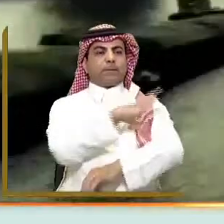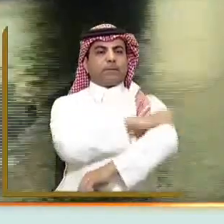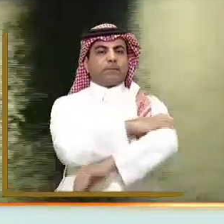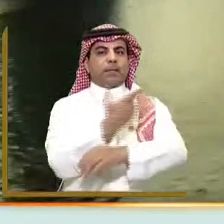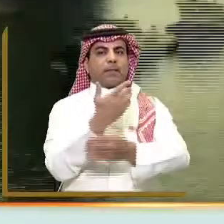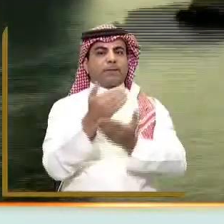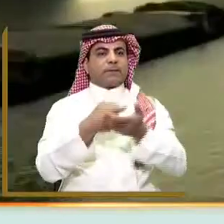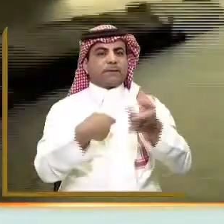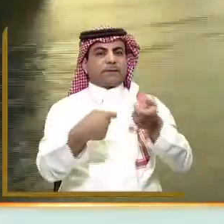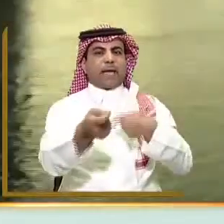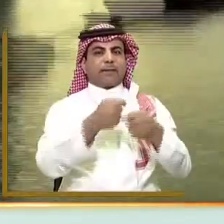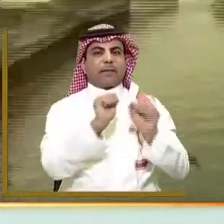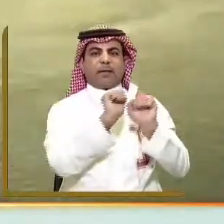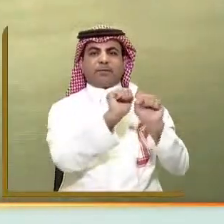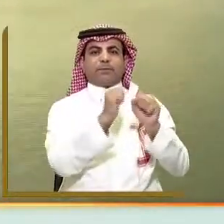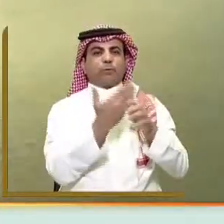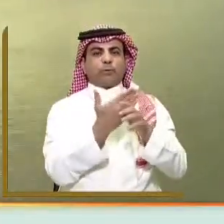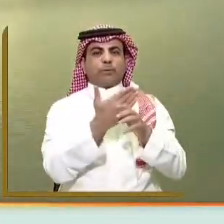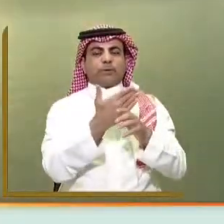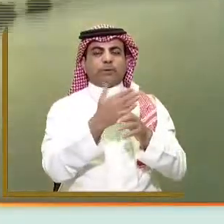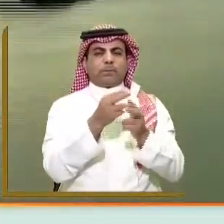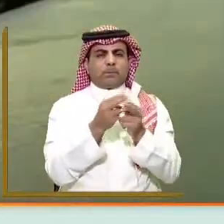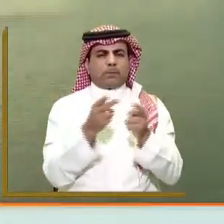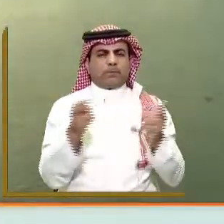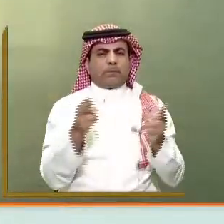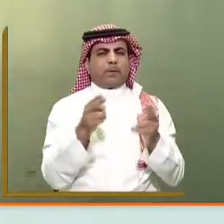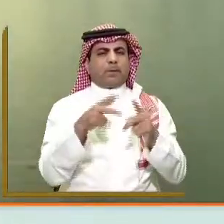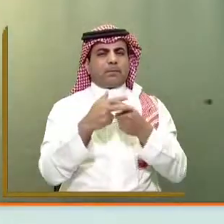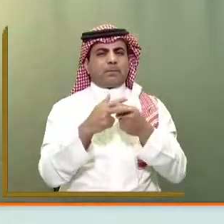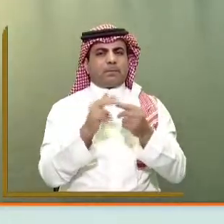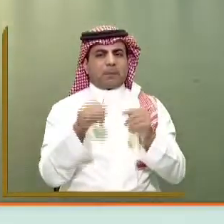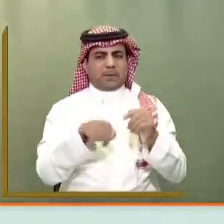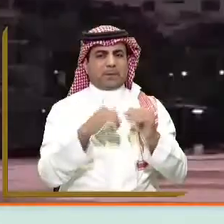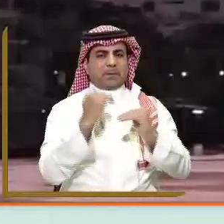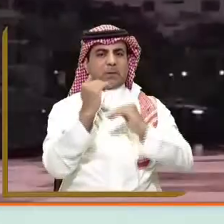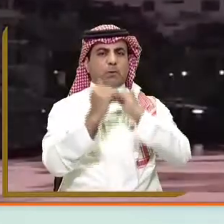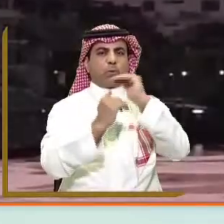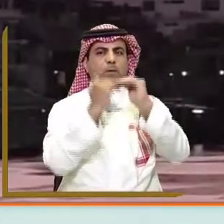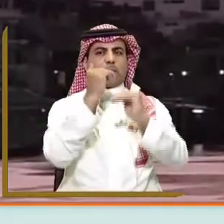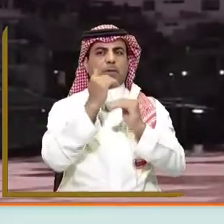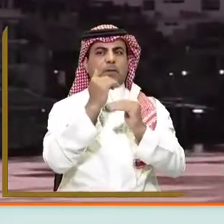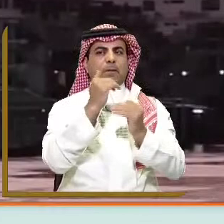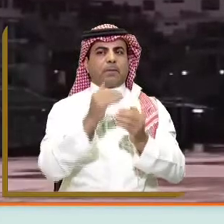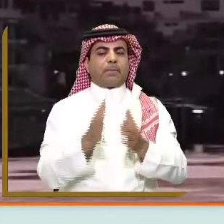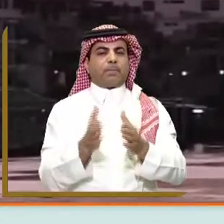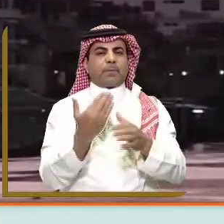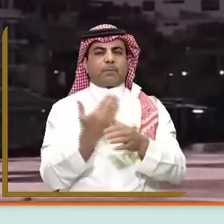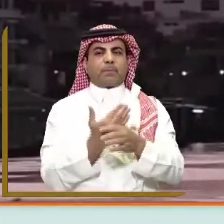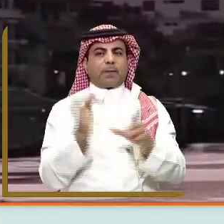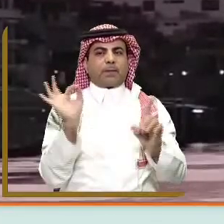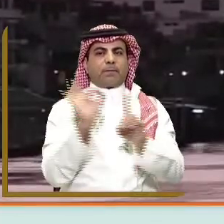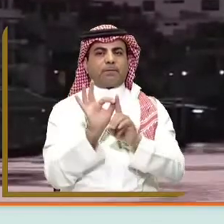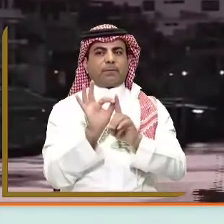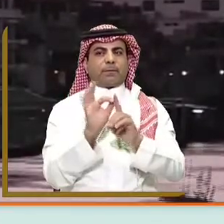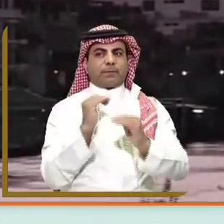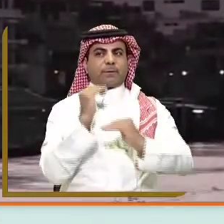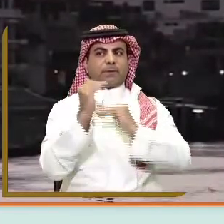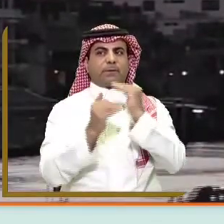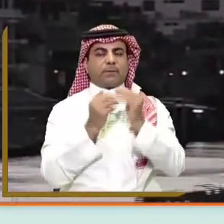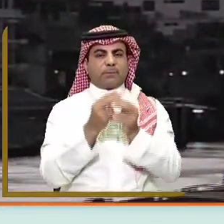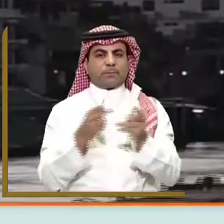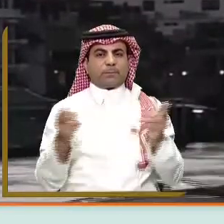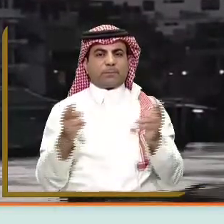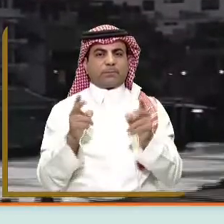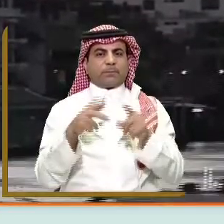التايلندي، مكنته من الوصول إلى مرحلة الازدهار والنمو المستمر ليحقق تطوراً